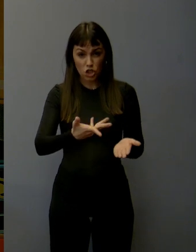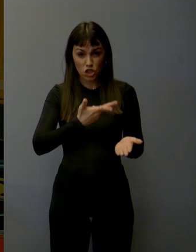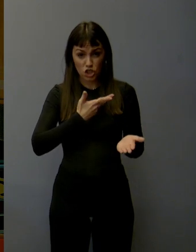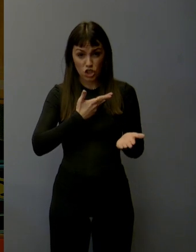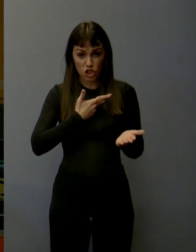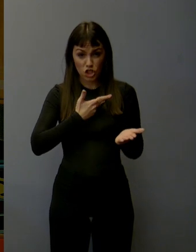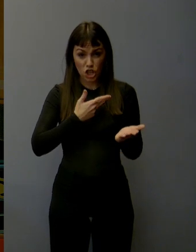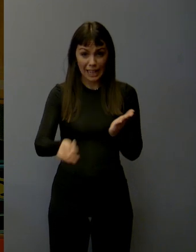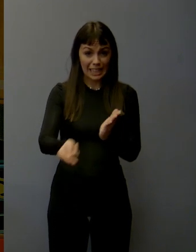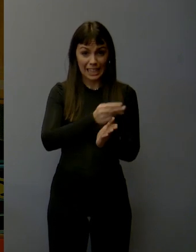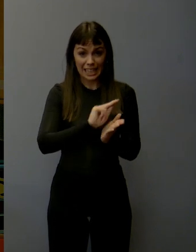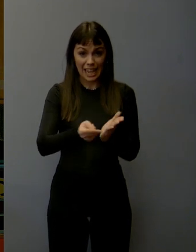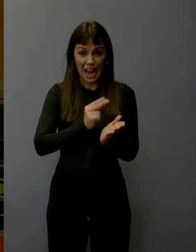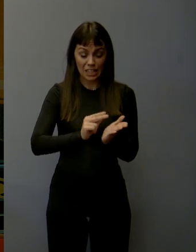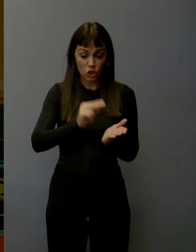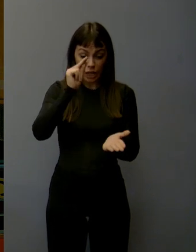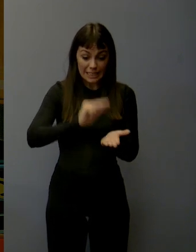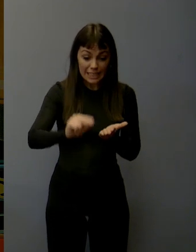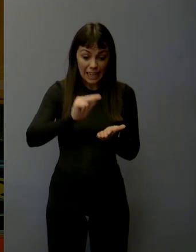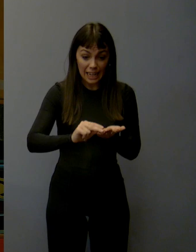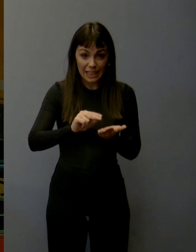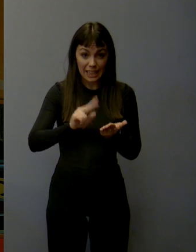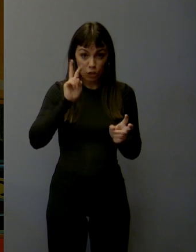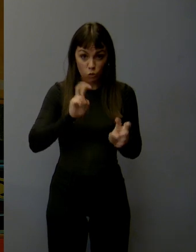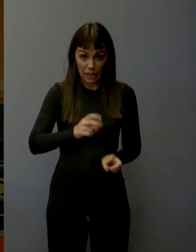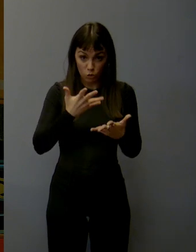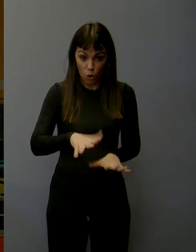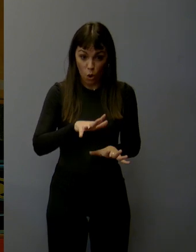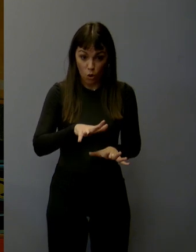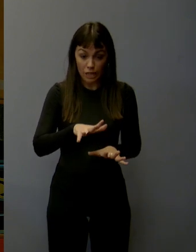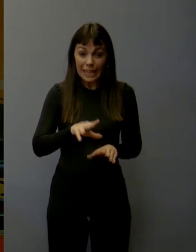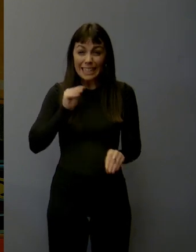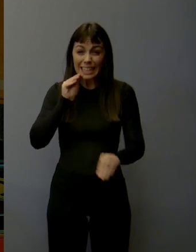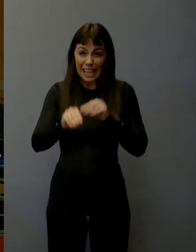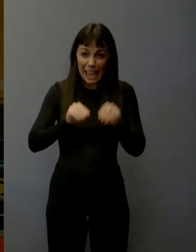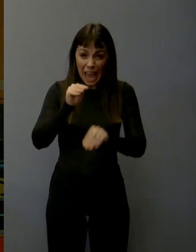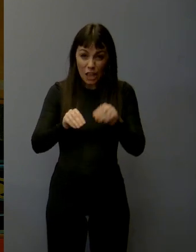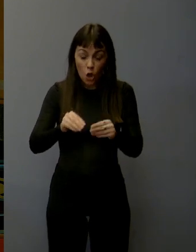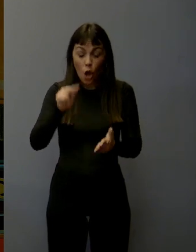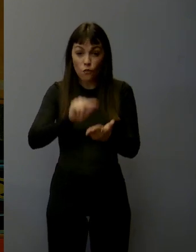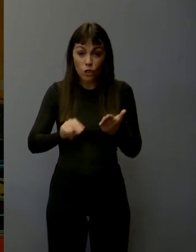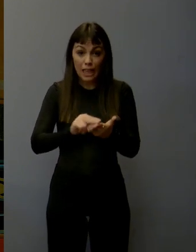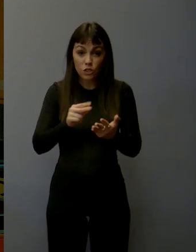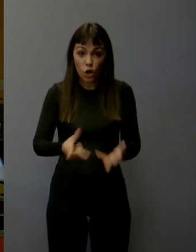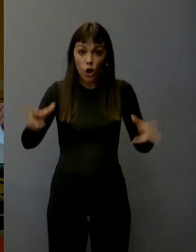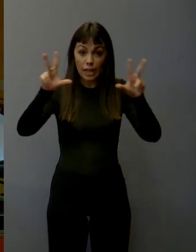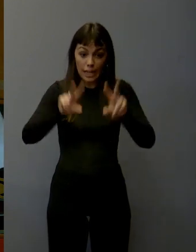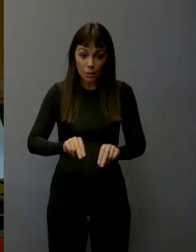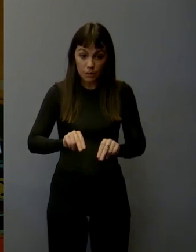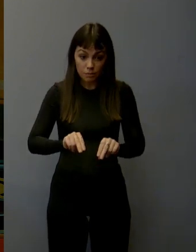scritta da parte di due scrutatori che richiedono la ripetizione comunque della votazione nonostante